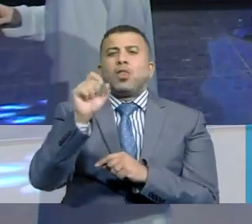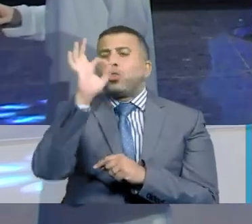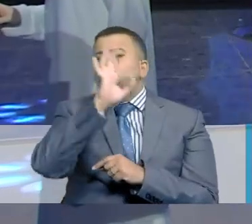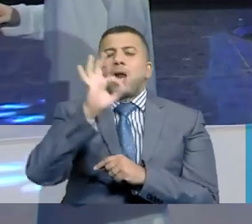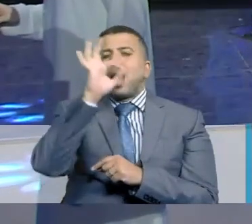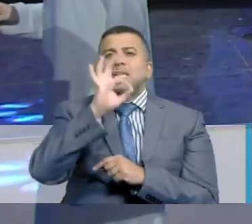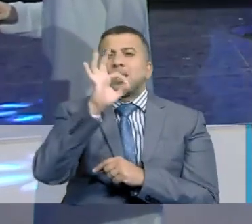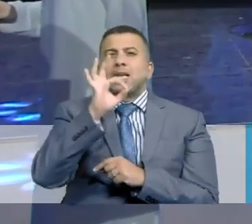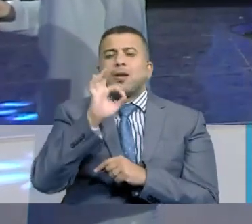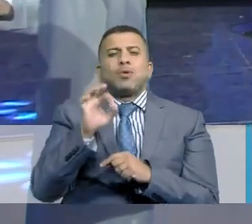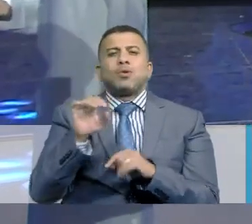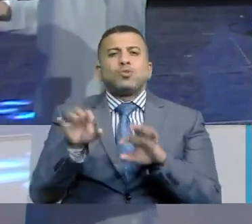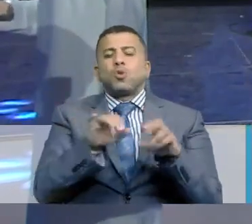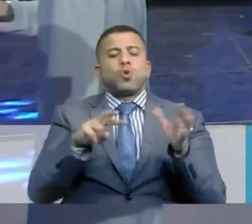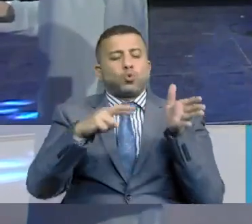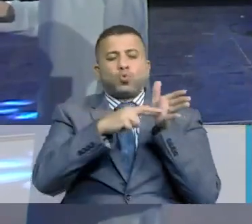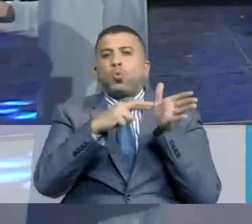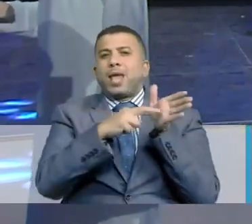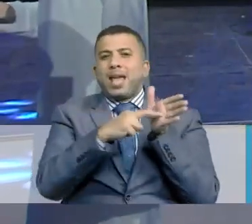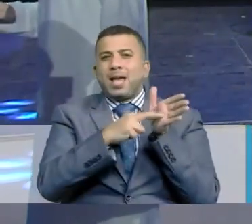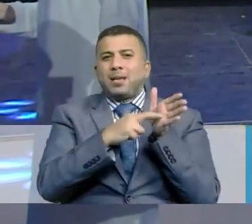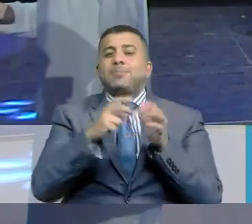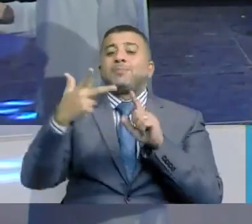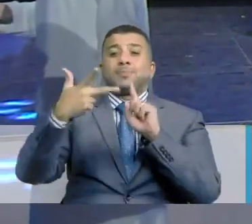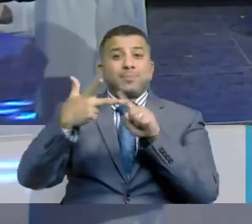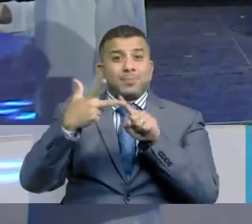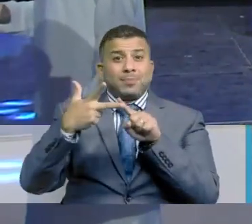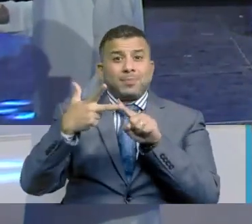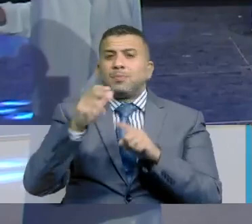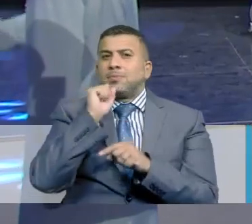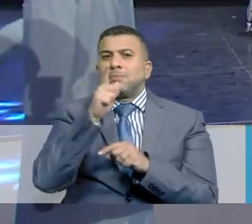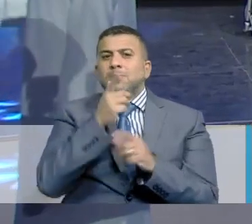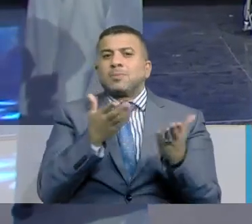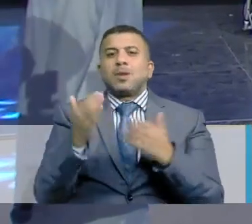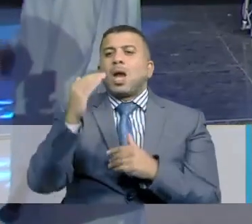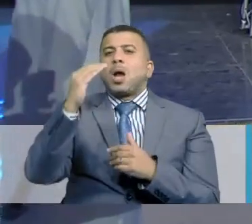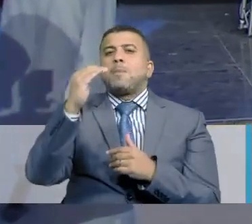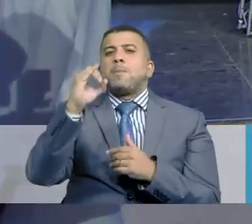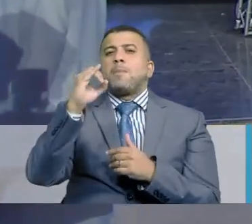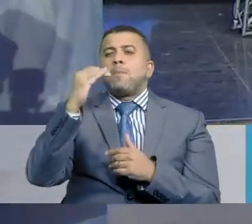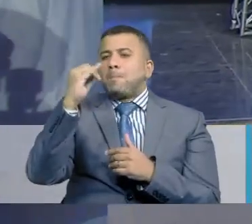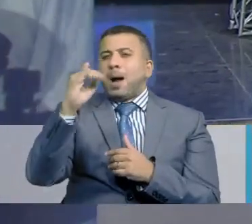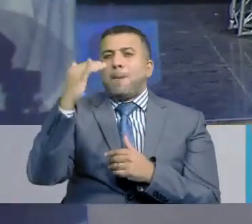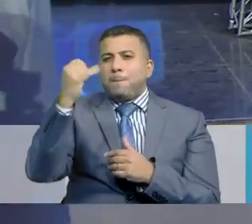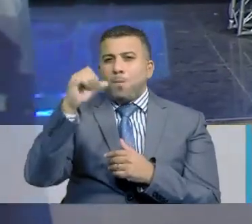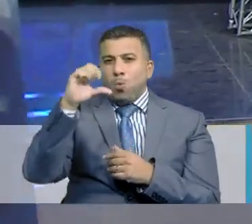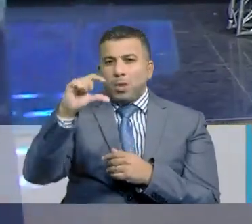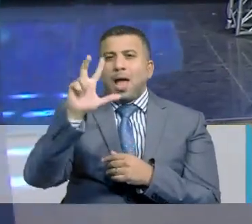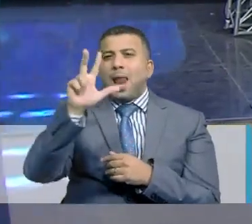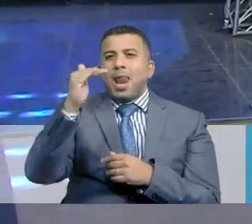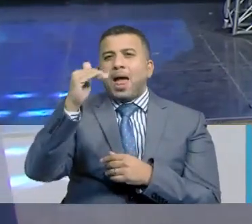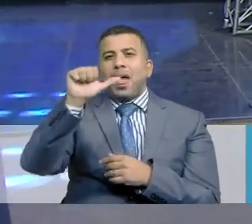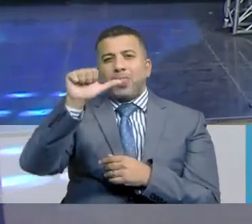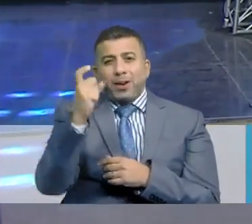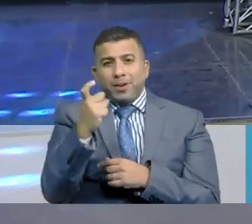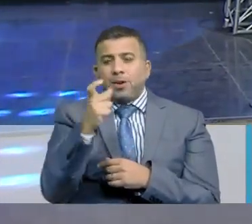التراث الموسيقية السورية، وفي السهرة الثالثة الفنان حمود الخضر سوف يشاركنا في السهرة الختامية.